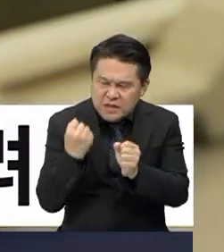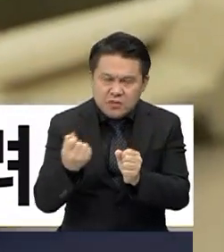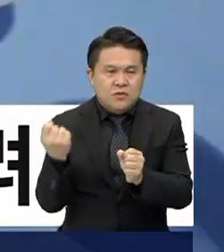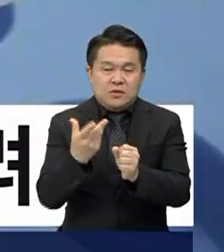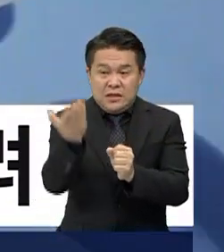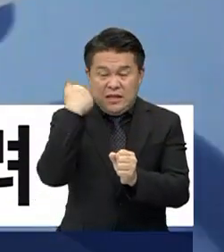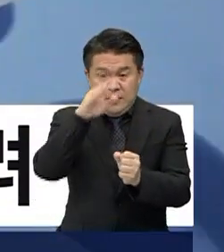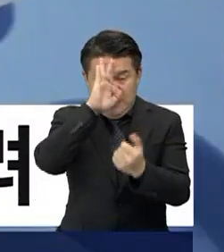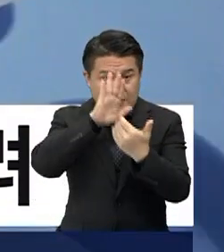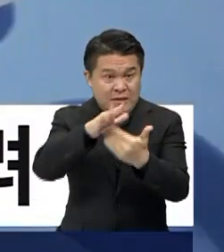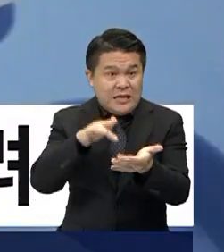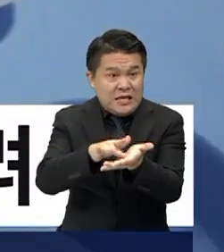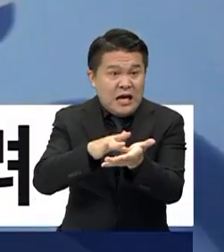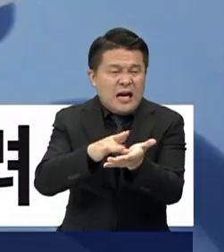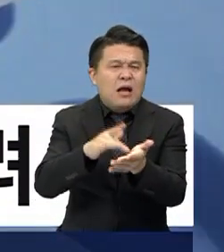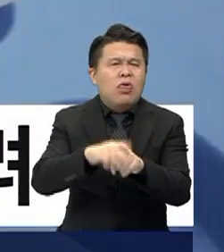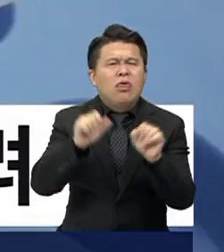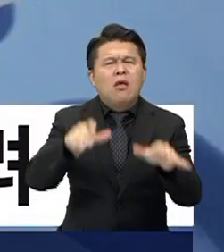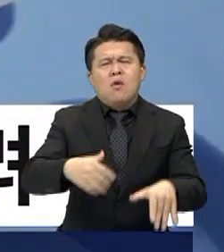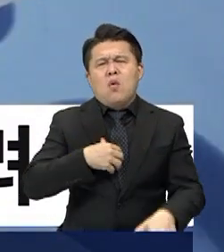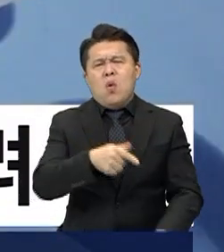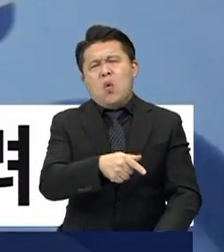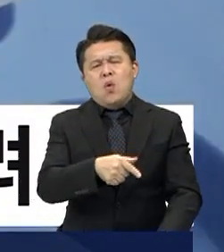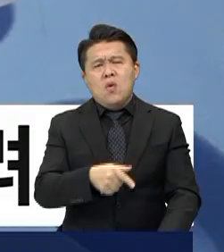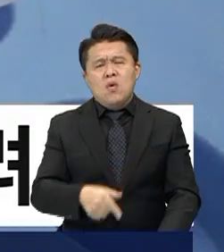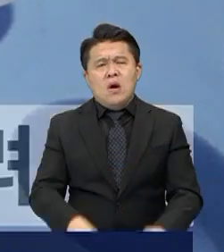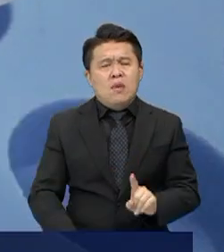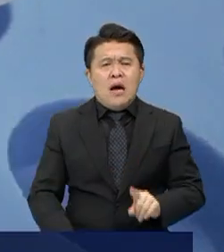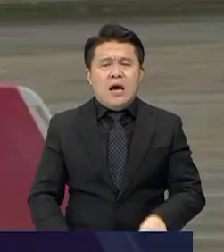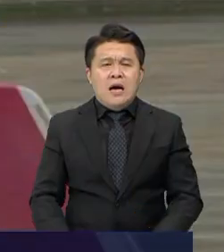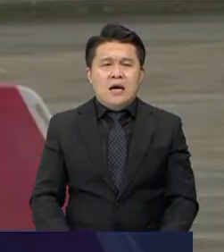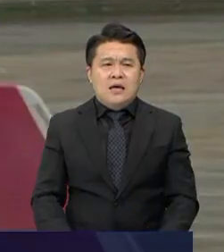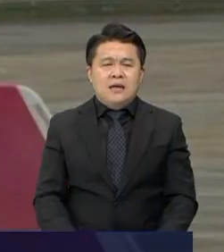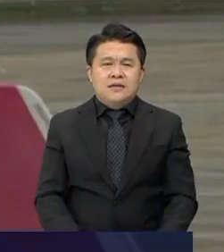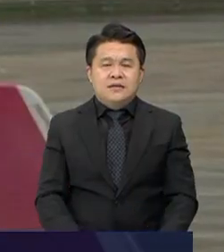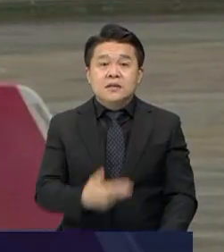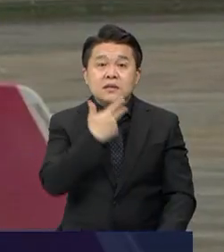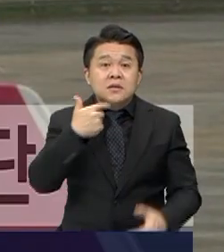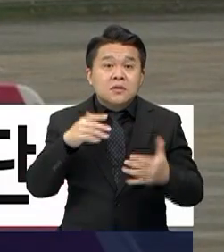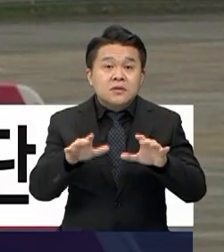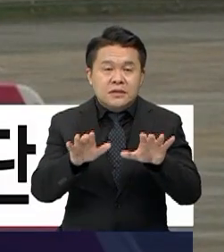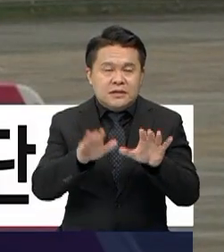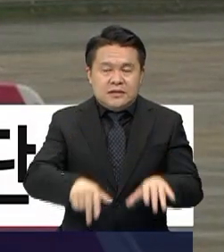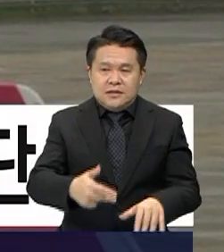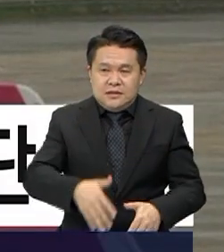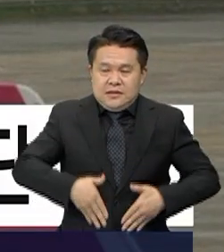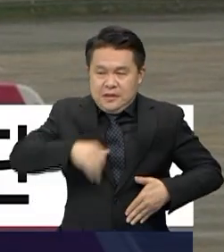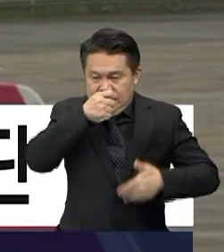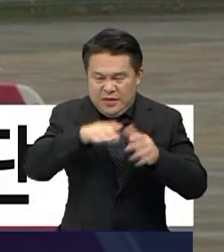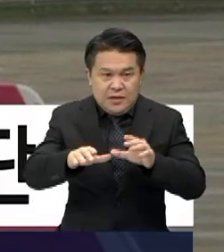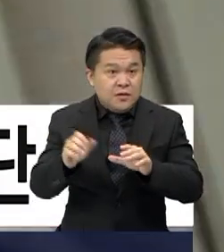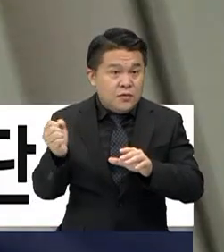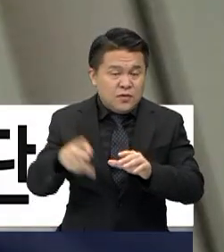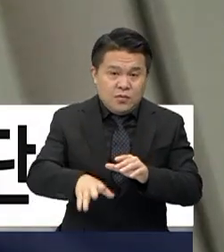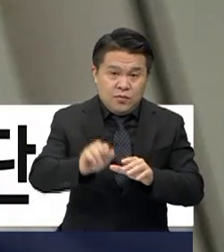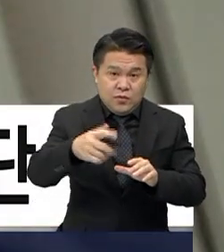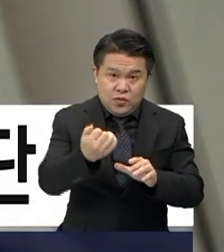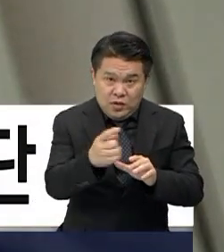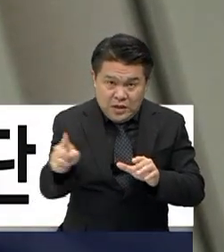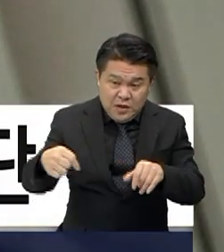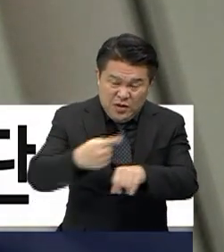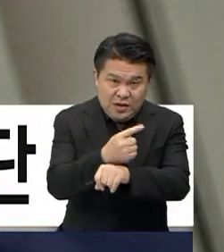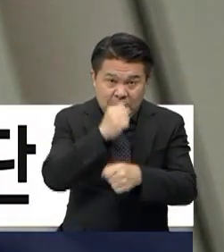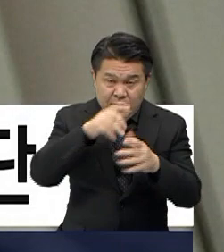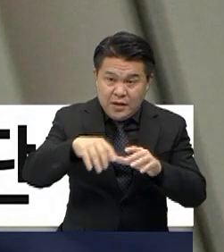기존 백신의 효력을 무력화시킬 수 있다는 우려가 나옵니다. 영국은 즉각 남아공과 보츠와나를 비롯해